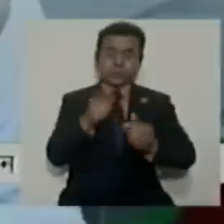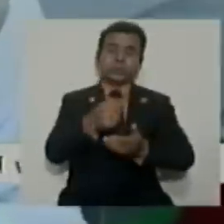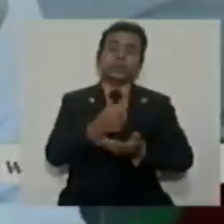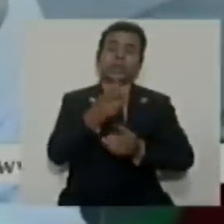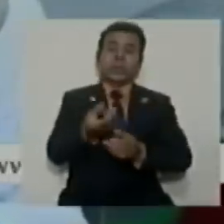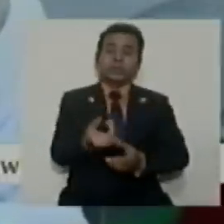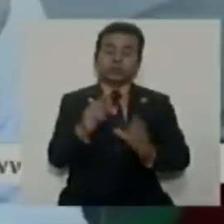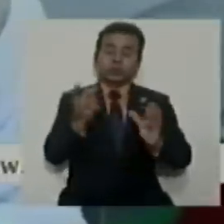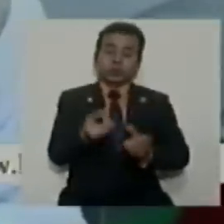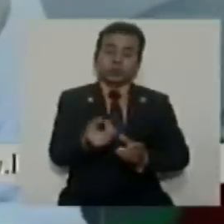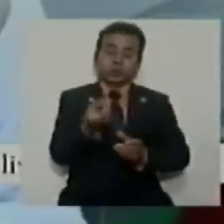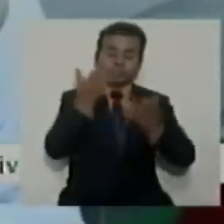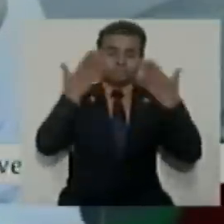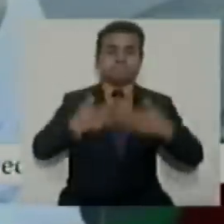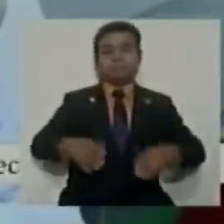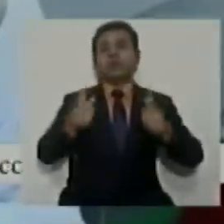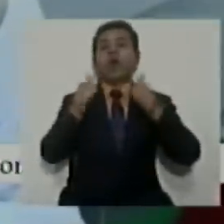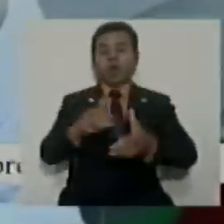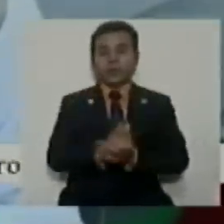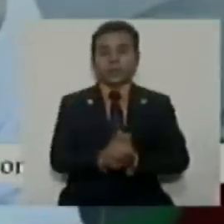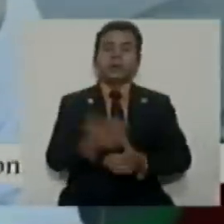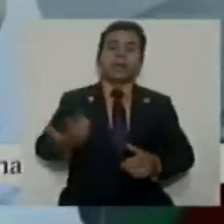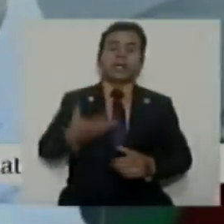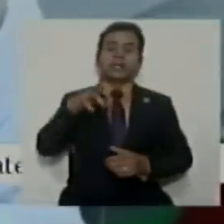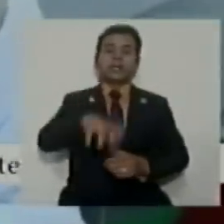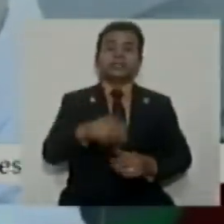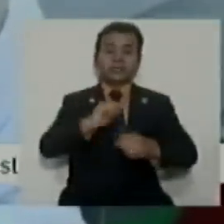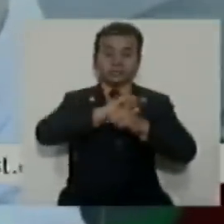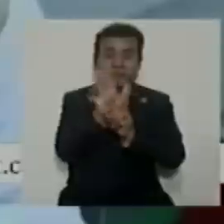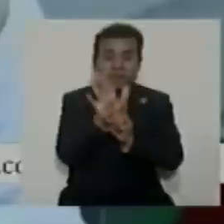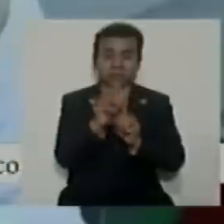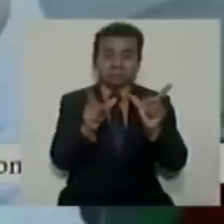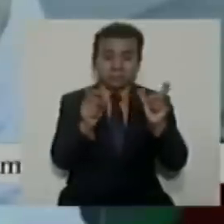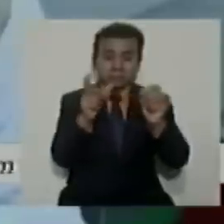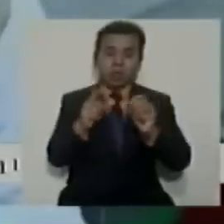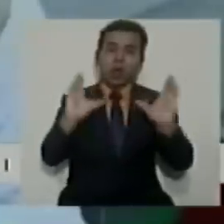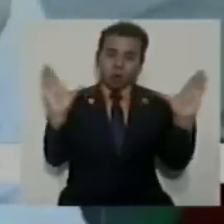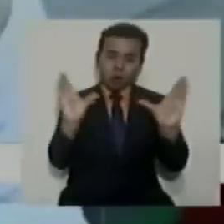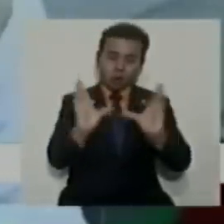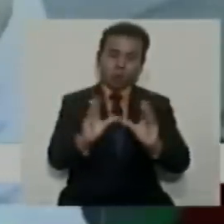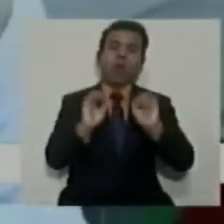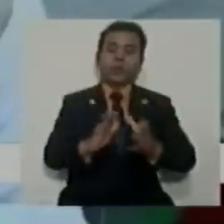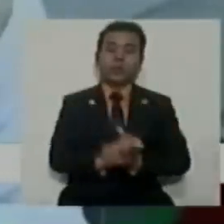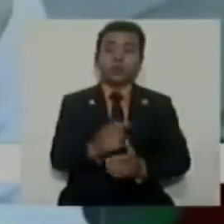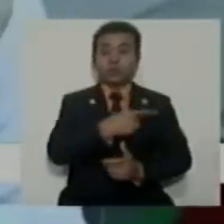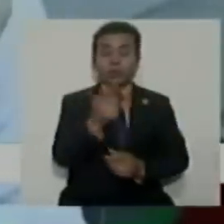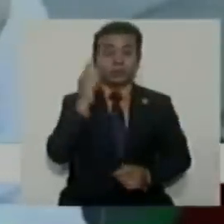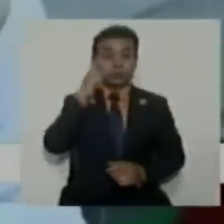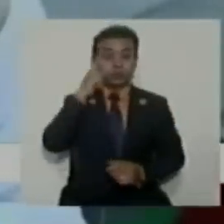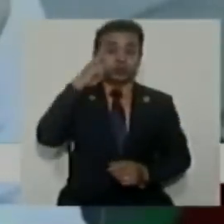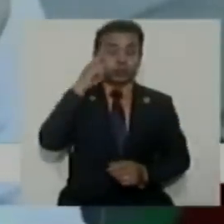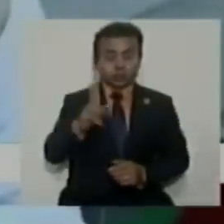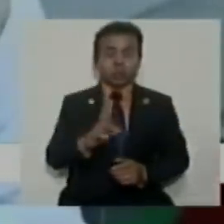কার্যক্রমে বেশি সোচ্চার হওয়া প্রয়োজন, যার মাধ্যমে লকডাউনকে আরো কার্যকর করা